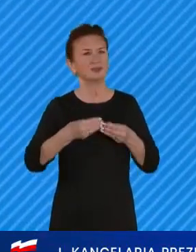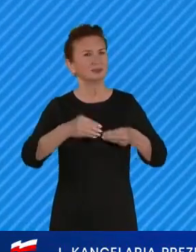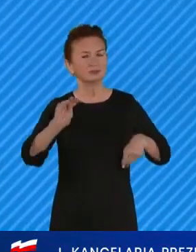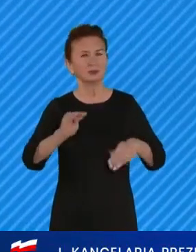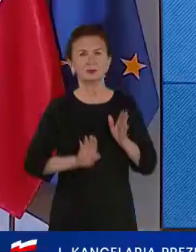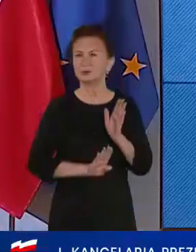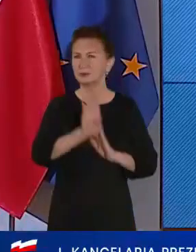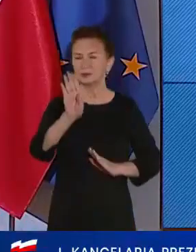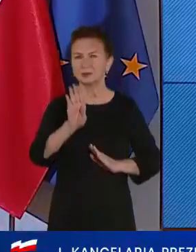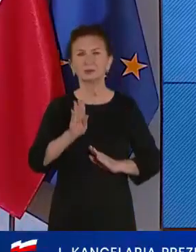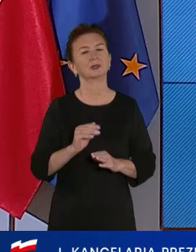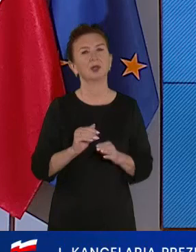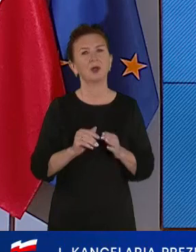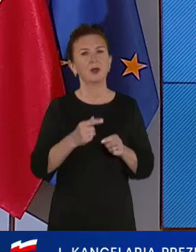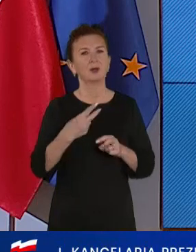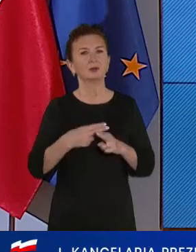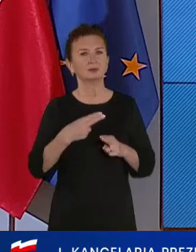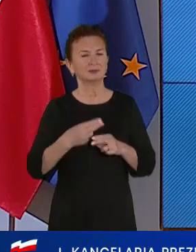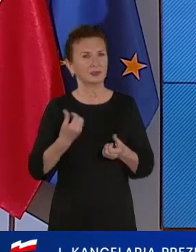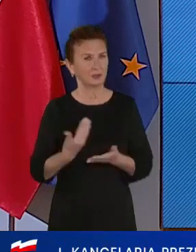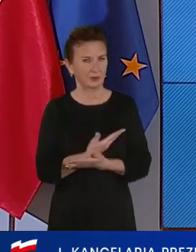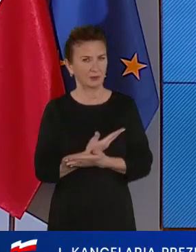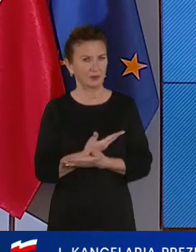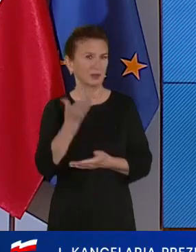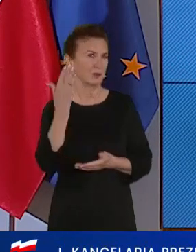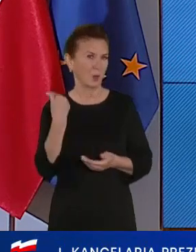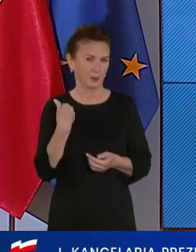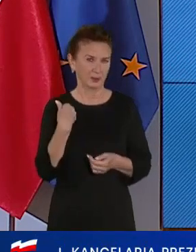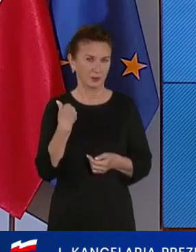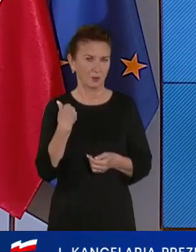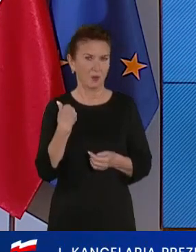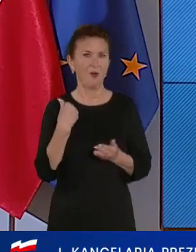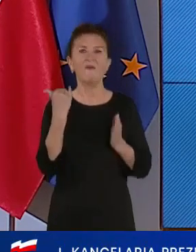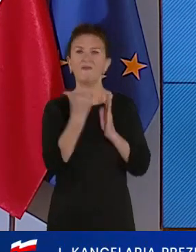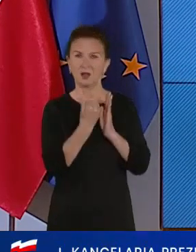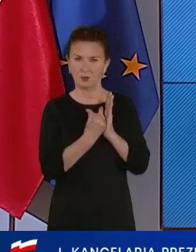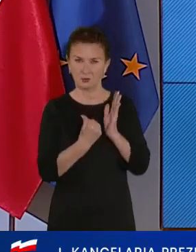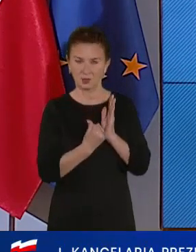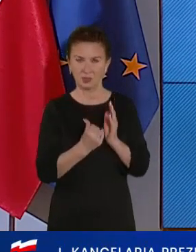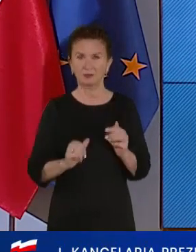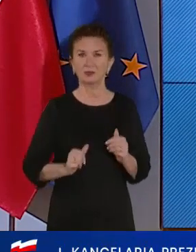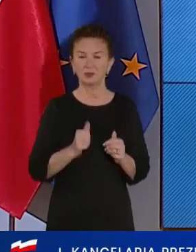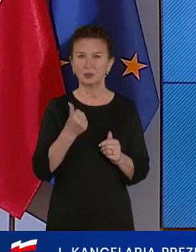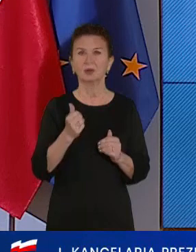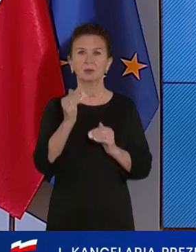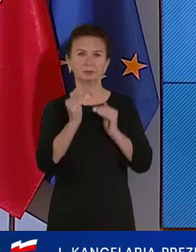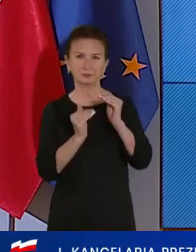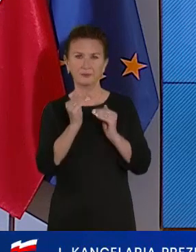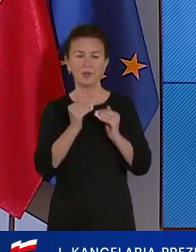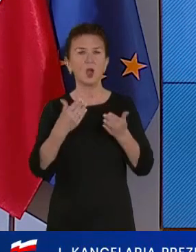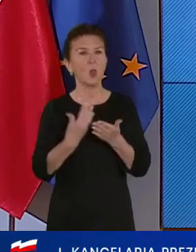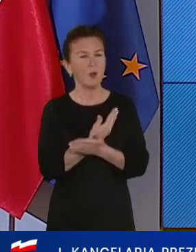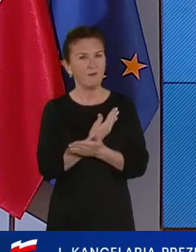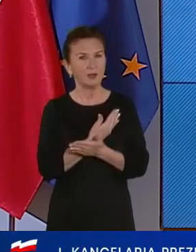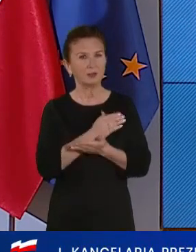ostatnim tygodniu czy w 10 dniach ta tendencja się pojawiła. Warunek utrzymania tego nowego